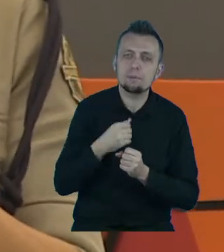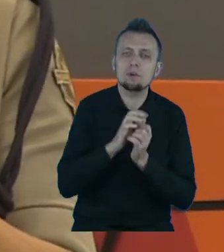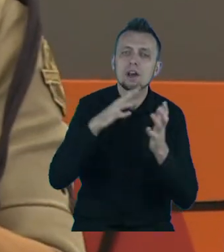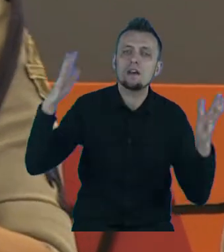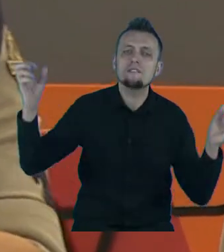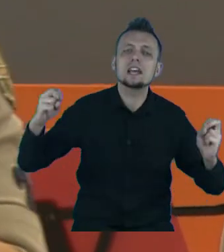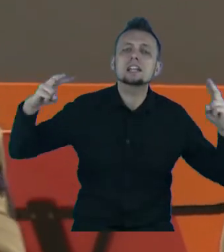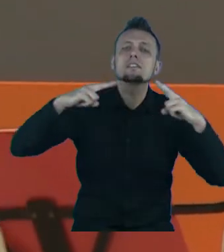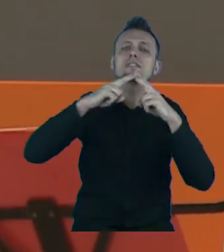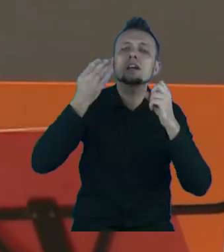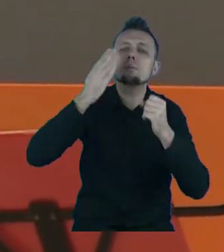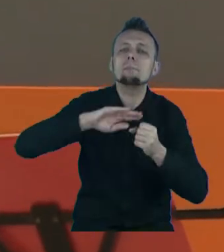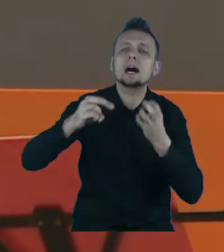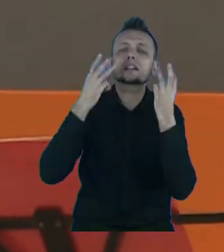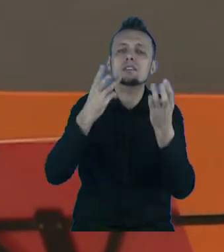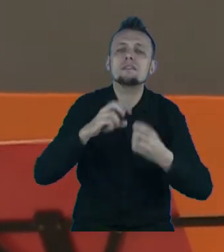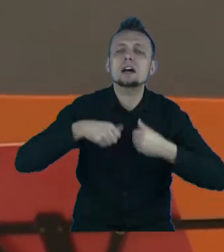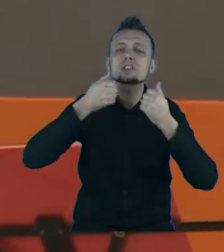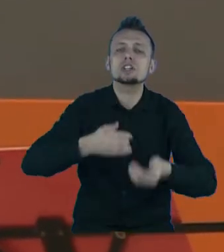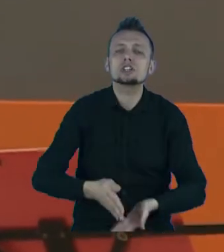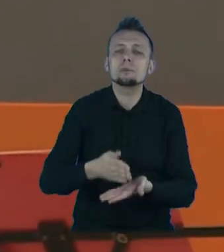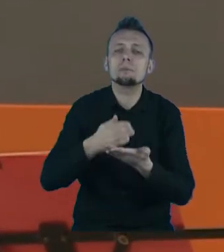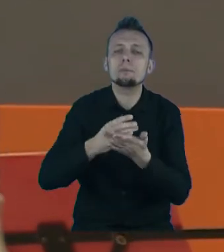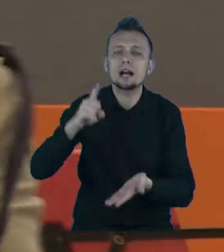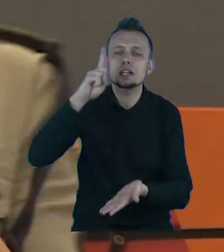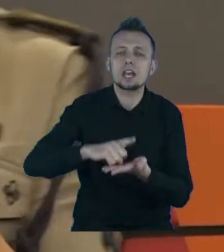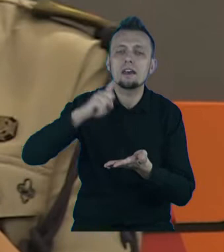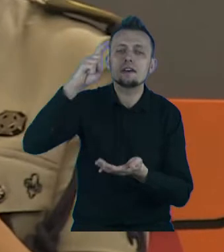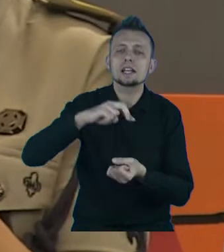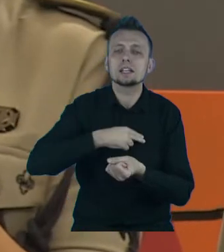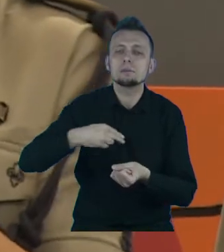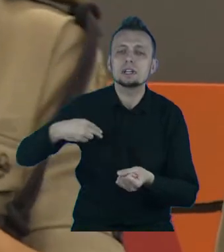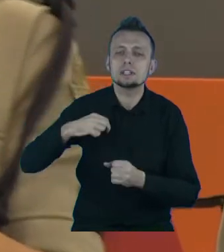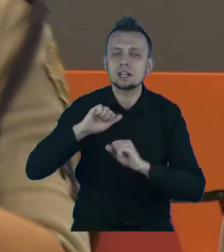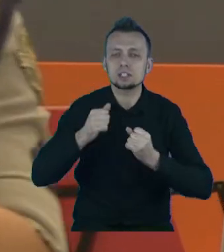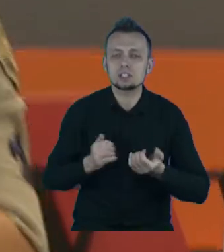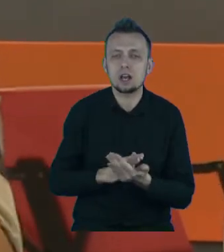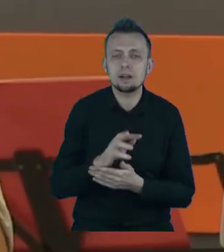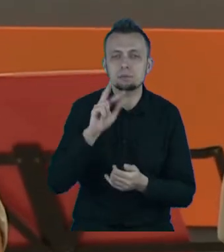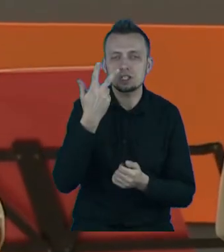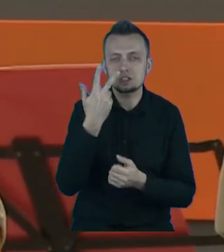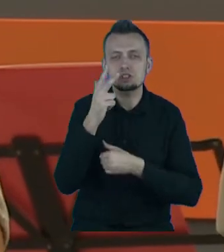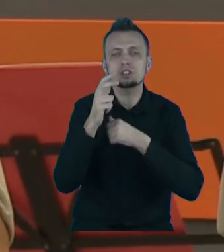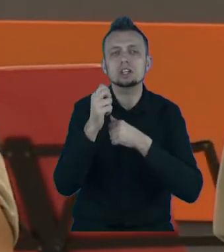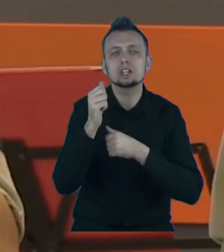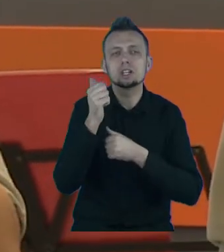jest pomagać i efekty naszych działań przez tylko tak naprawdę 3 tygodnie są